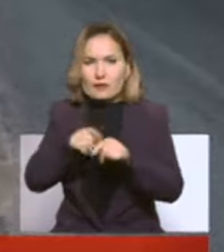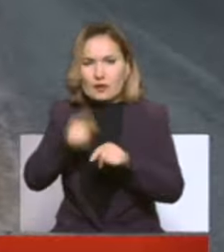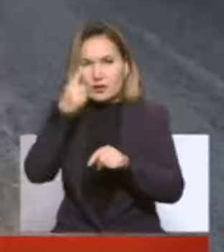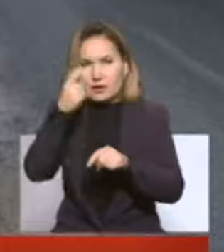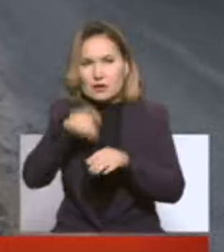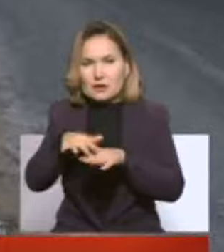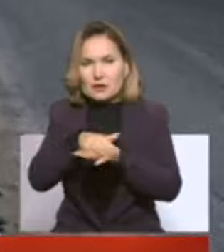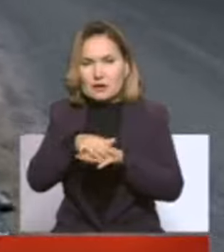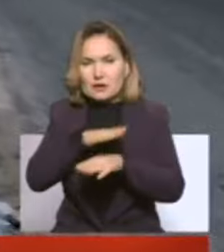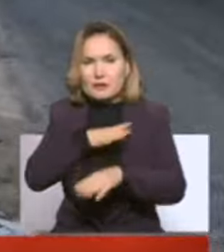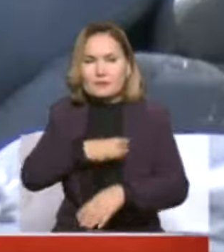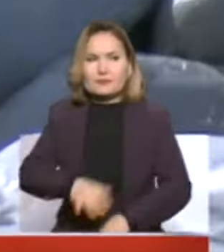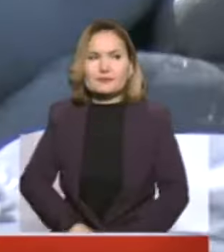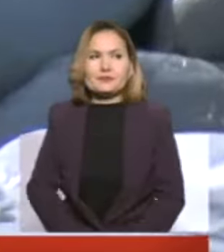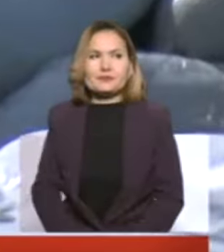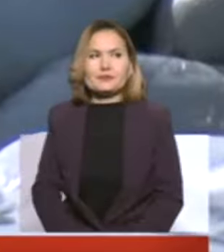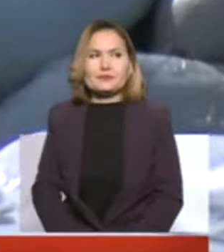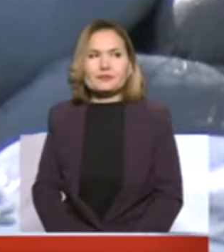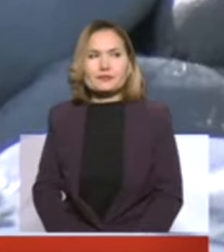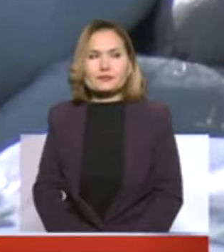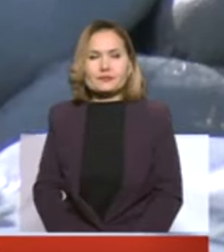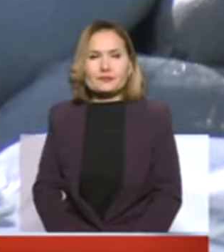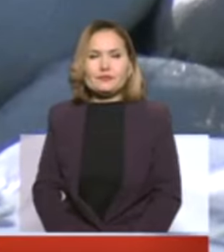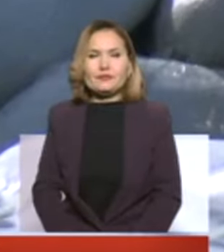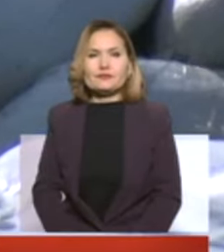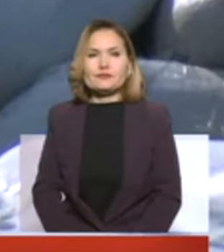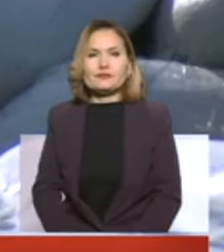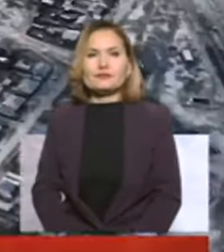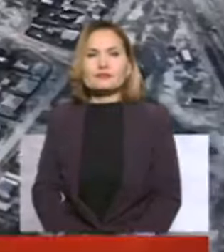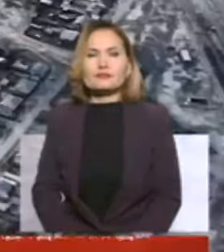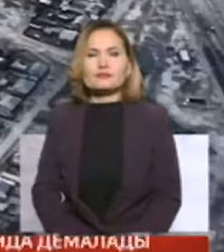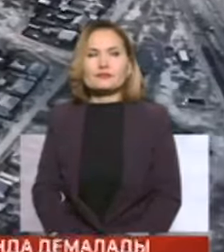Абдрахманов, Аршын Ахмет, президент телерадио кешенінің көмегімен, ұлттық арна, Батыс Қазақстаннан.